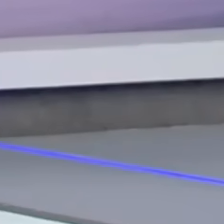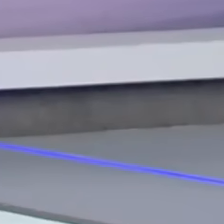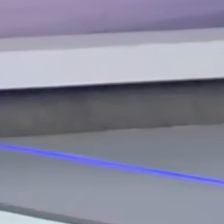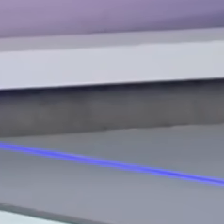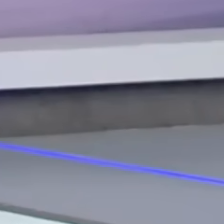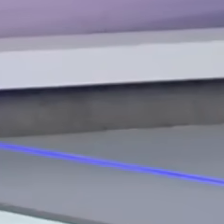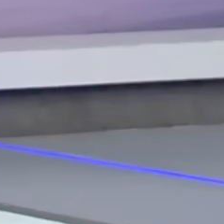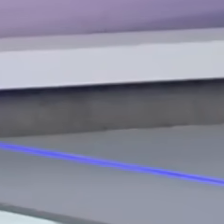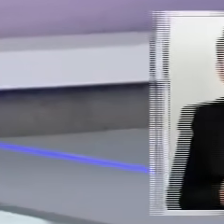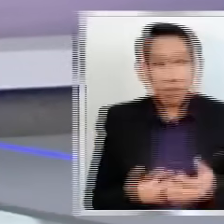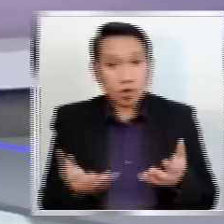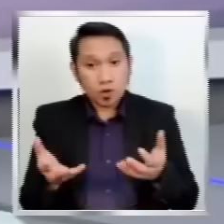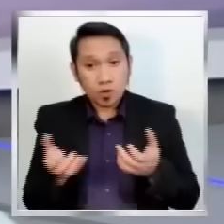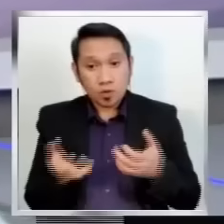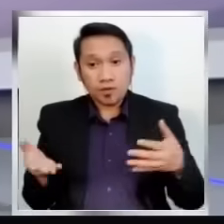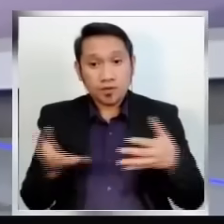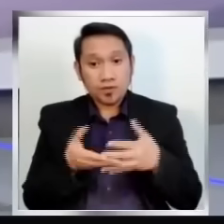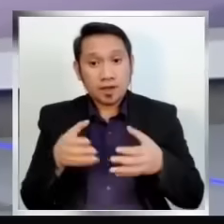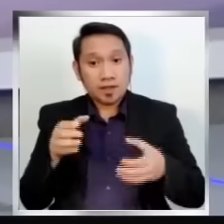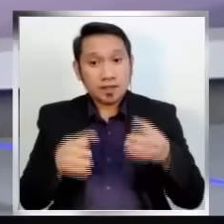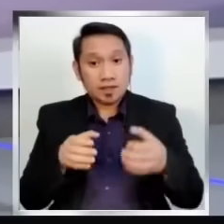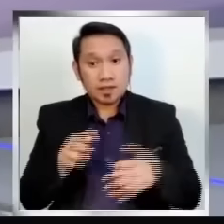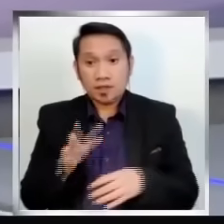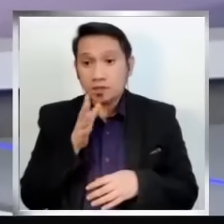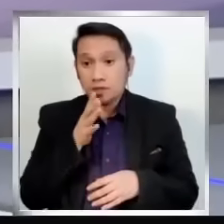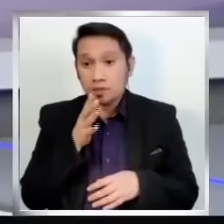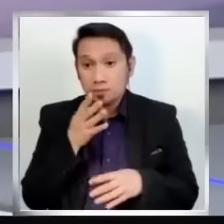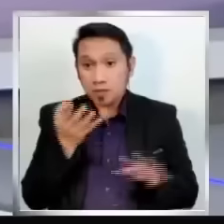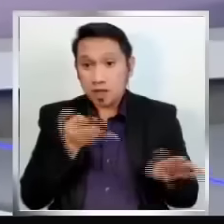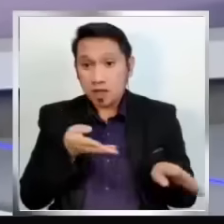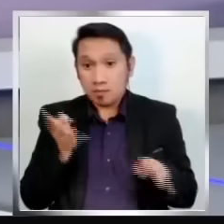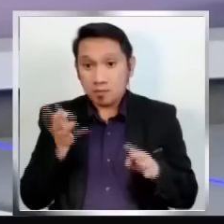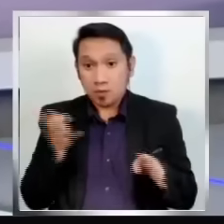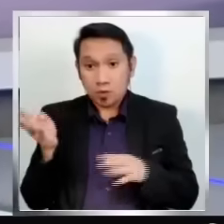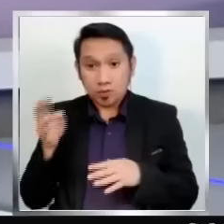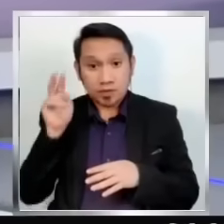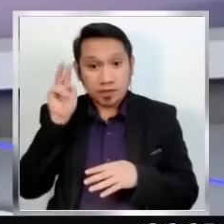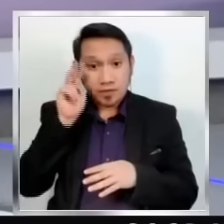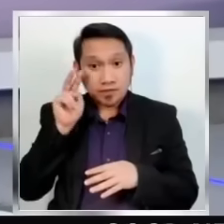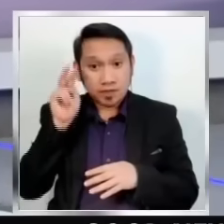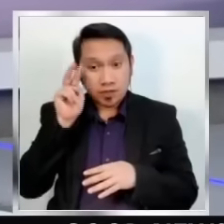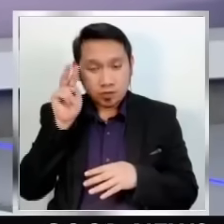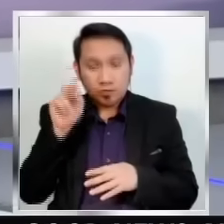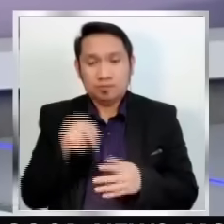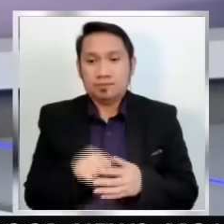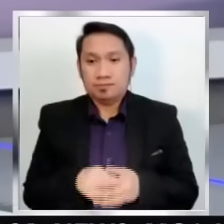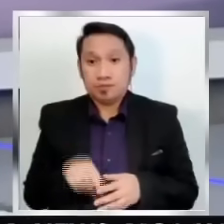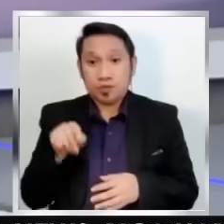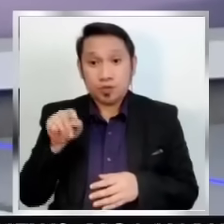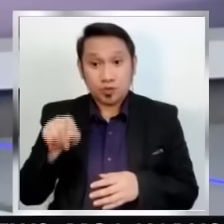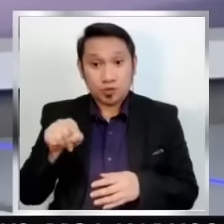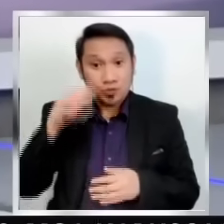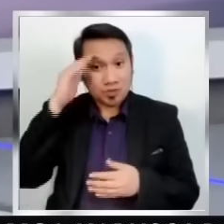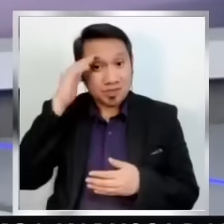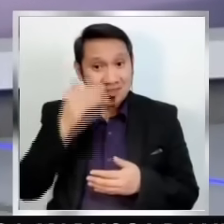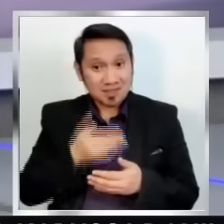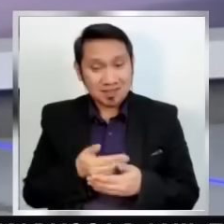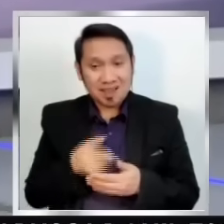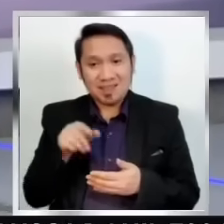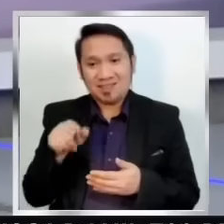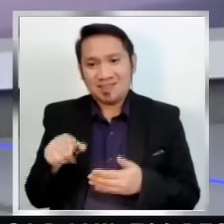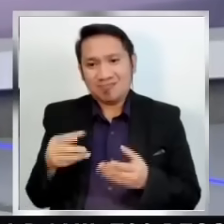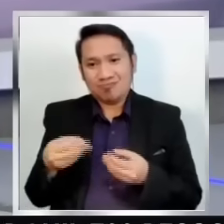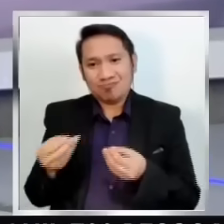Gustong kasuhan ng isang ina ang nag-upload ng viral video kung saan ipinahiya umano ang kanyang anak nang tanggihang bigyan ng ice